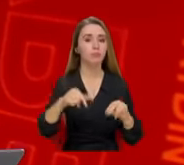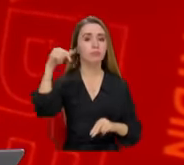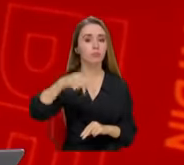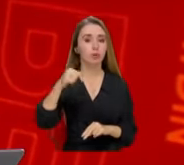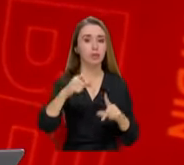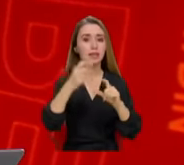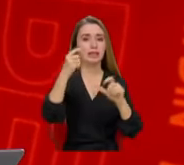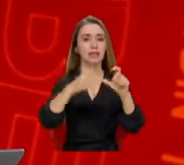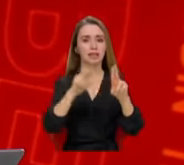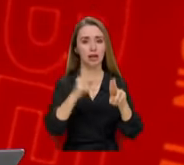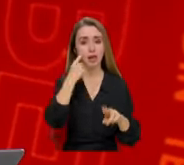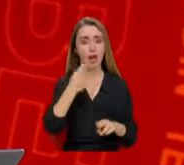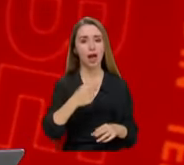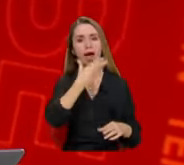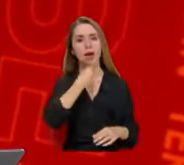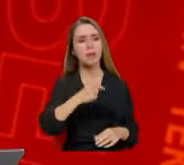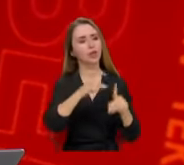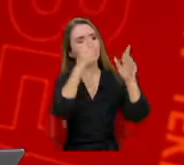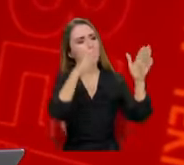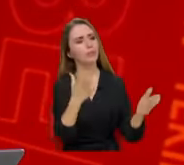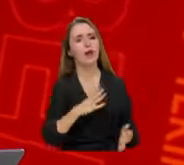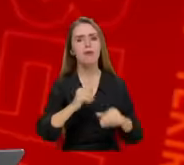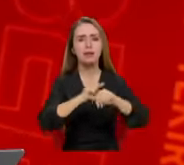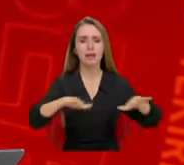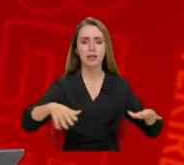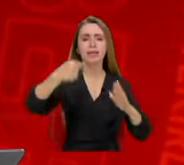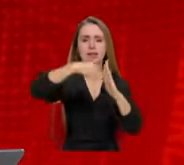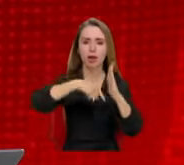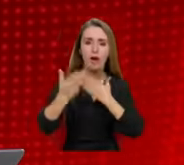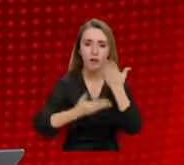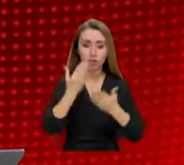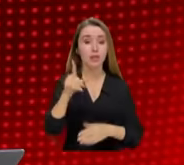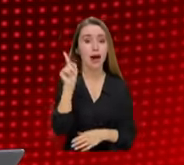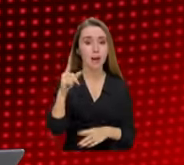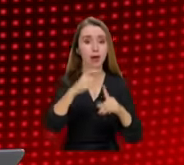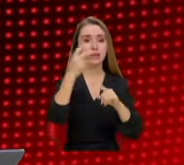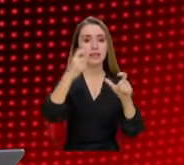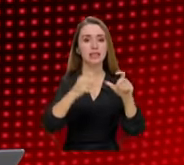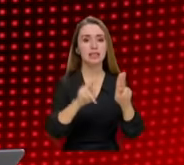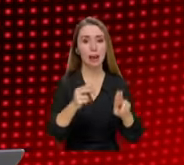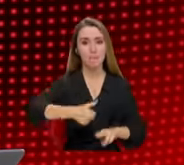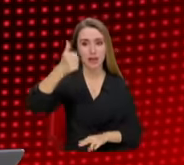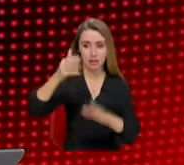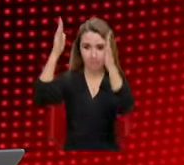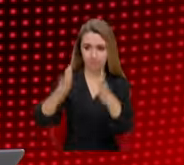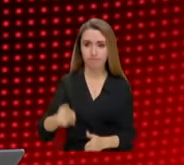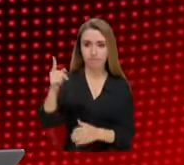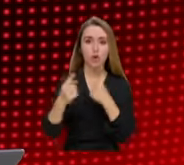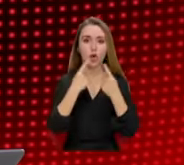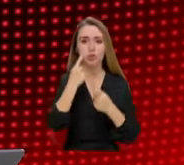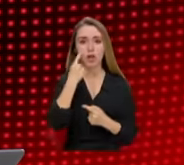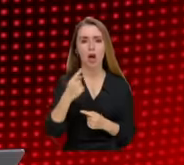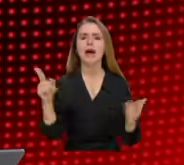Bugün DİSKAR emekli durum raporunu yayınladı. Detaylı aktaracağız ama DİSK Başkanı Arzu Çerkezoğlu